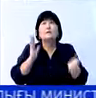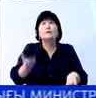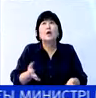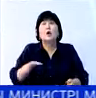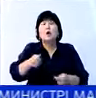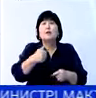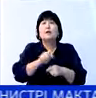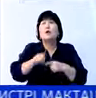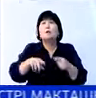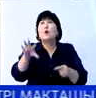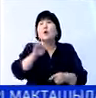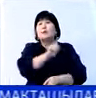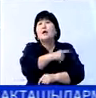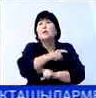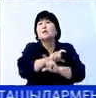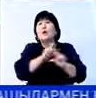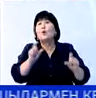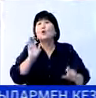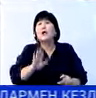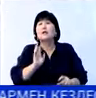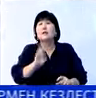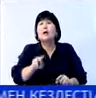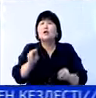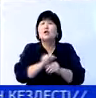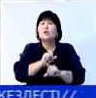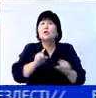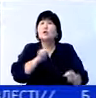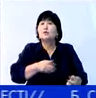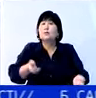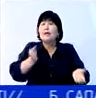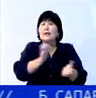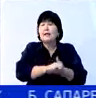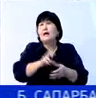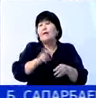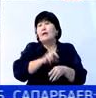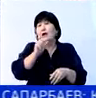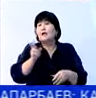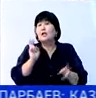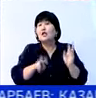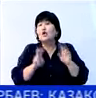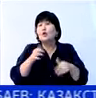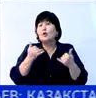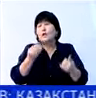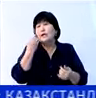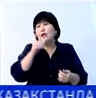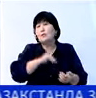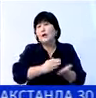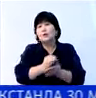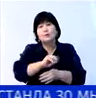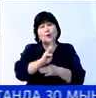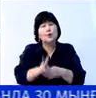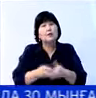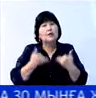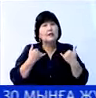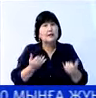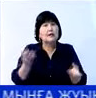Облыс әкімі мұнан соң облыстық медициналық орталықта болып, емдеу мекемесінің жұмысымен танысты. Дәрігерлердің келушілерге сапалы қызмет көрсетулерін